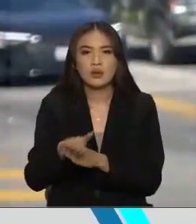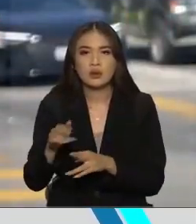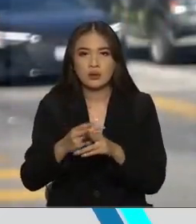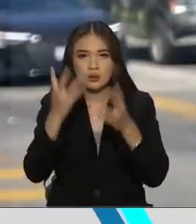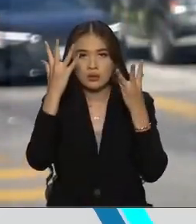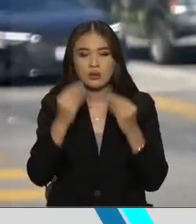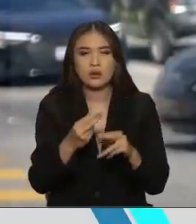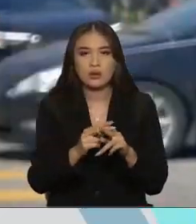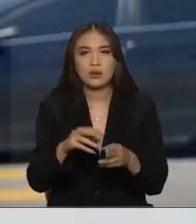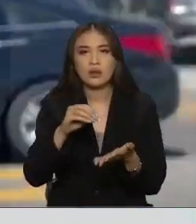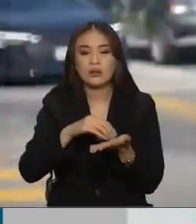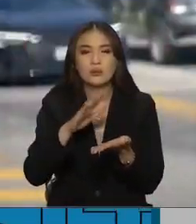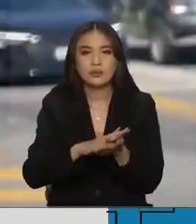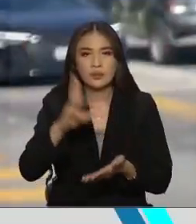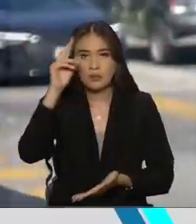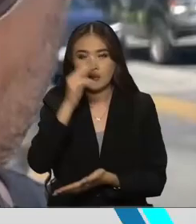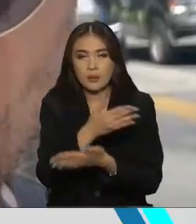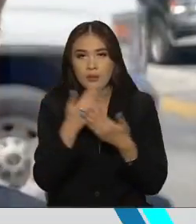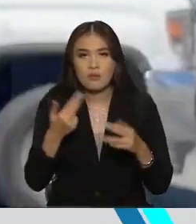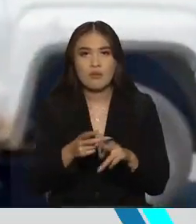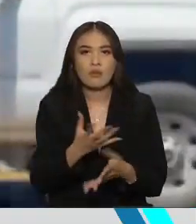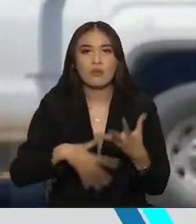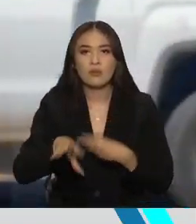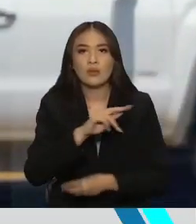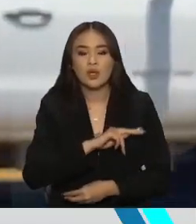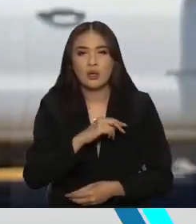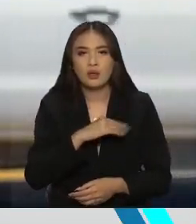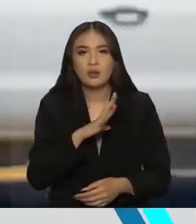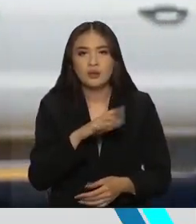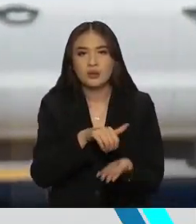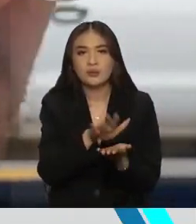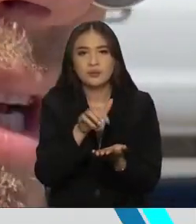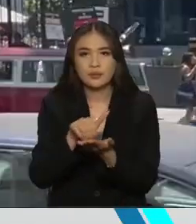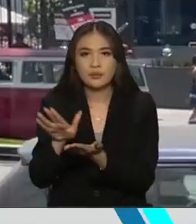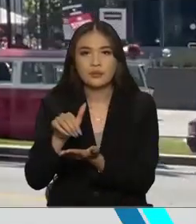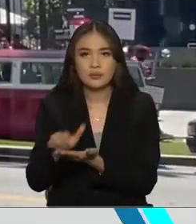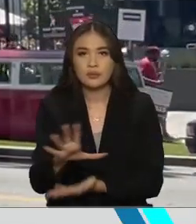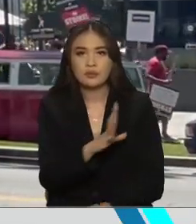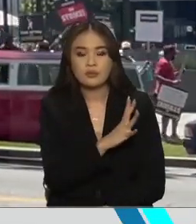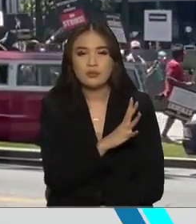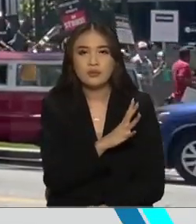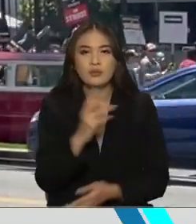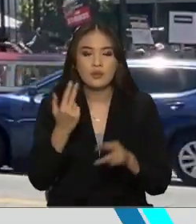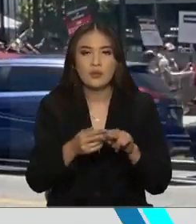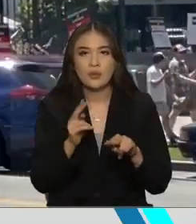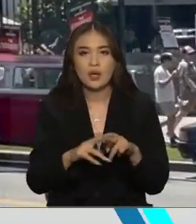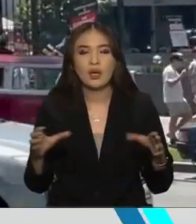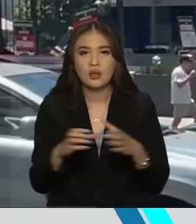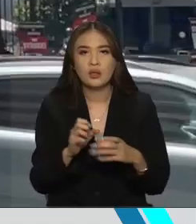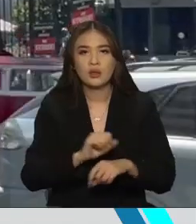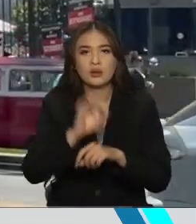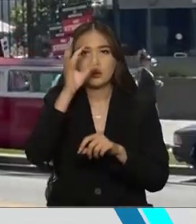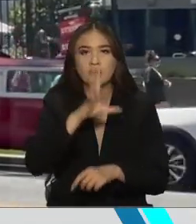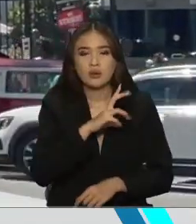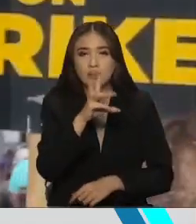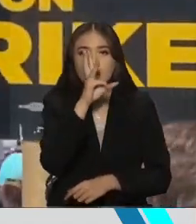деп белгіленген мерзімі жоқ. Менің өзім барлық жұмыстан бас тарттым. Ереуілдің аты ереуіл. Ереуілшілердің негізгі талабы лайықты